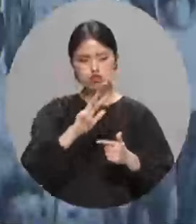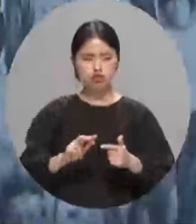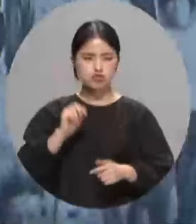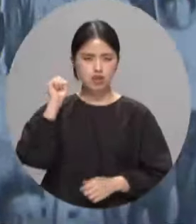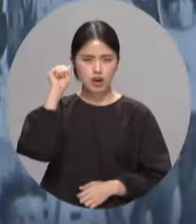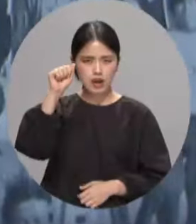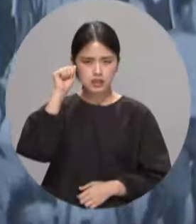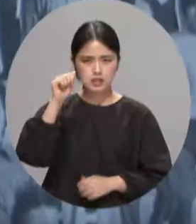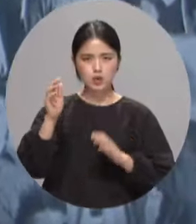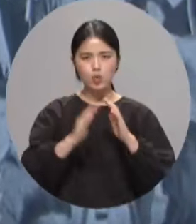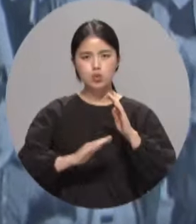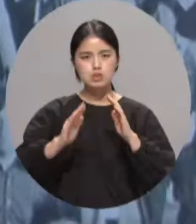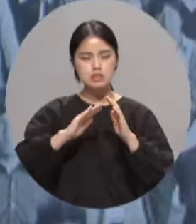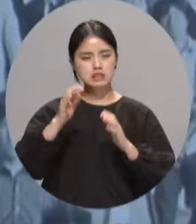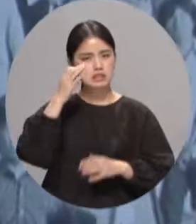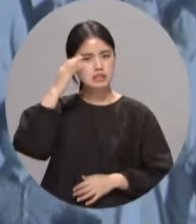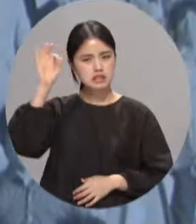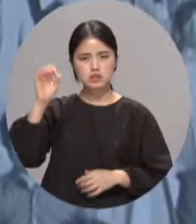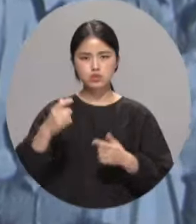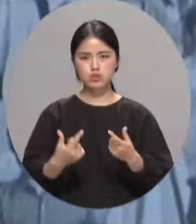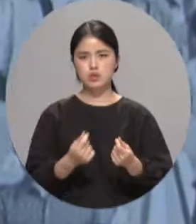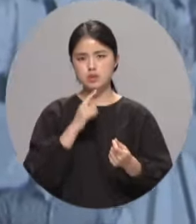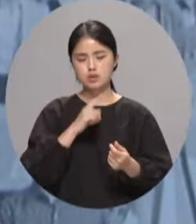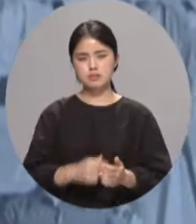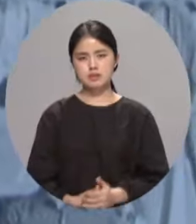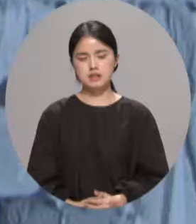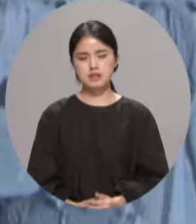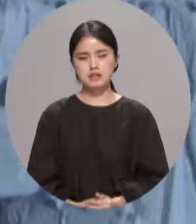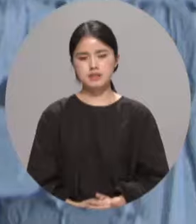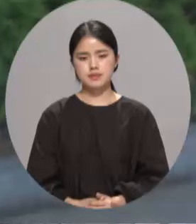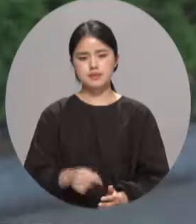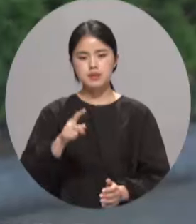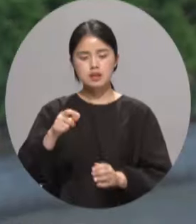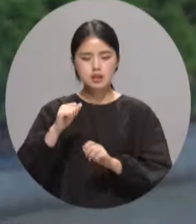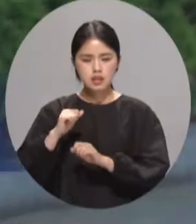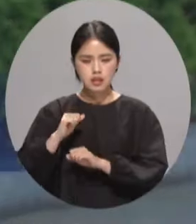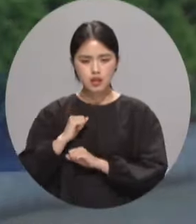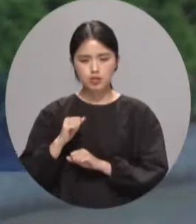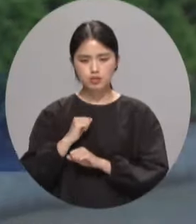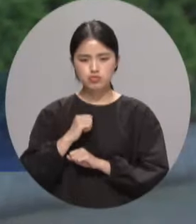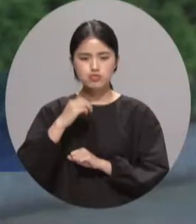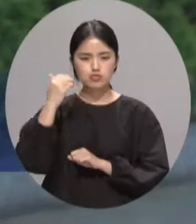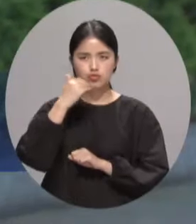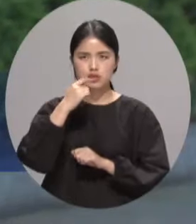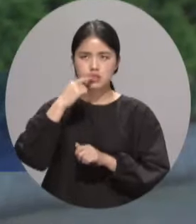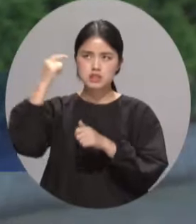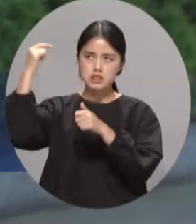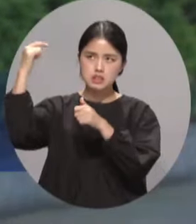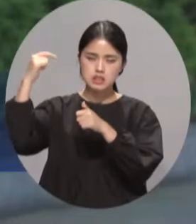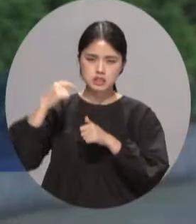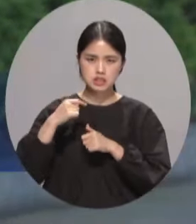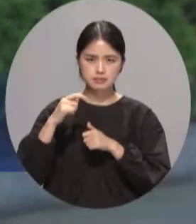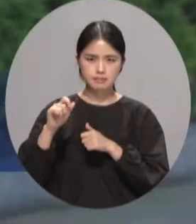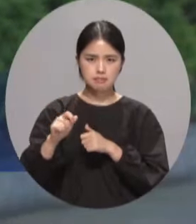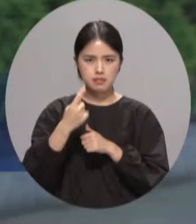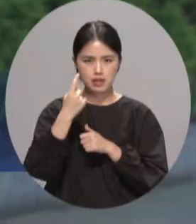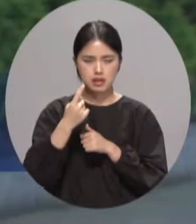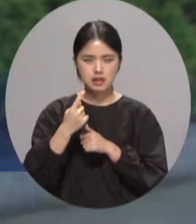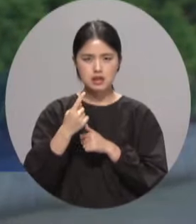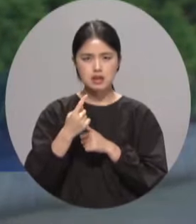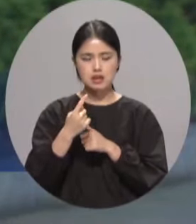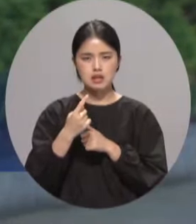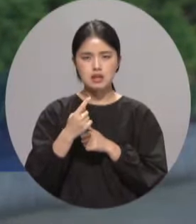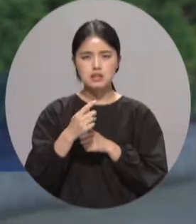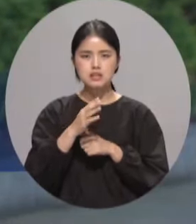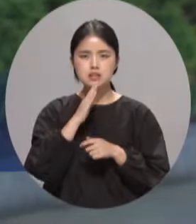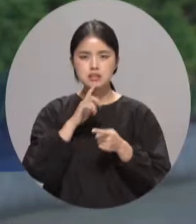사실을 공식 인정했다는 의미를 가집니다. 계엄군이 누구의 지시에 의해서